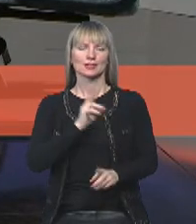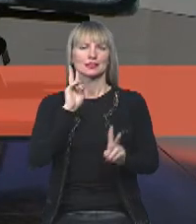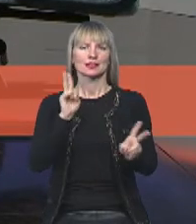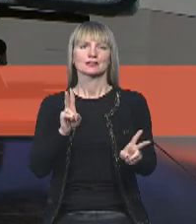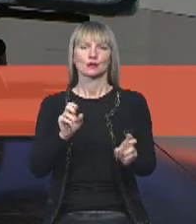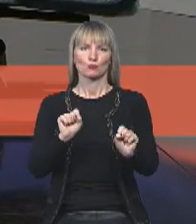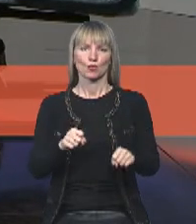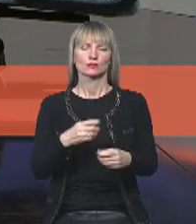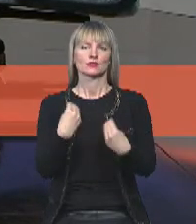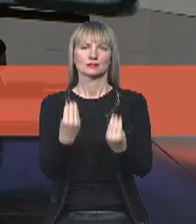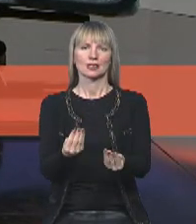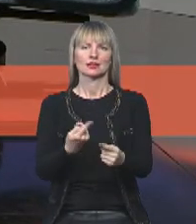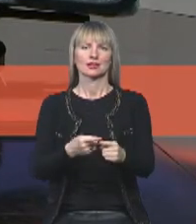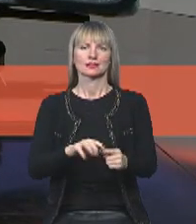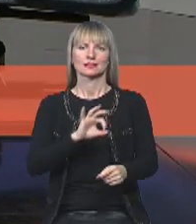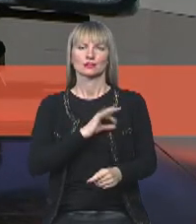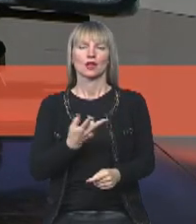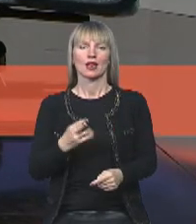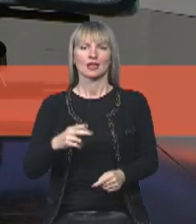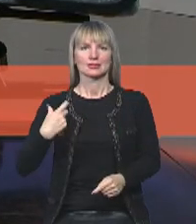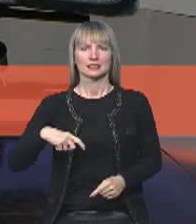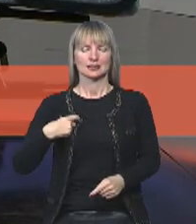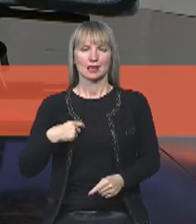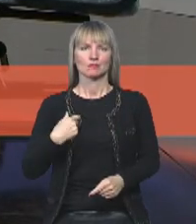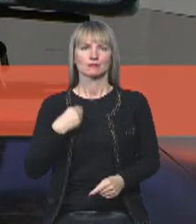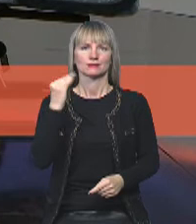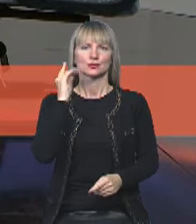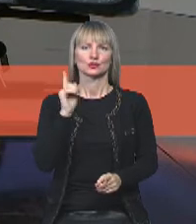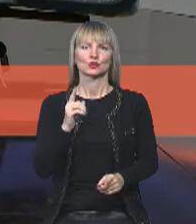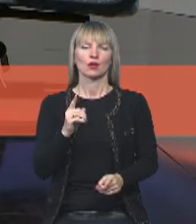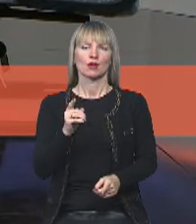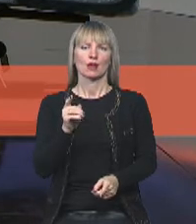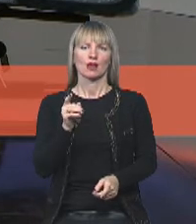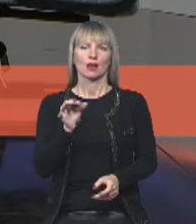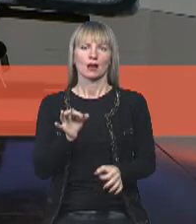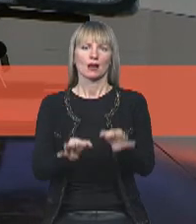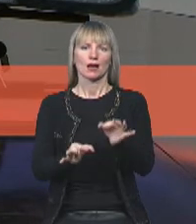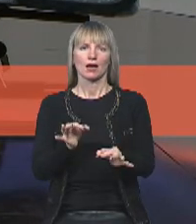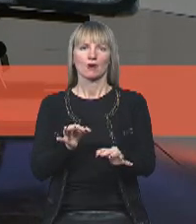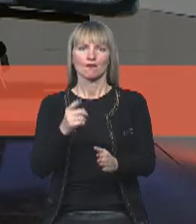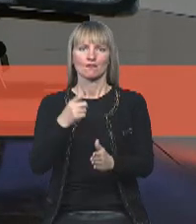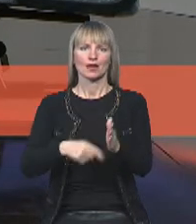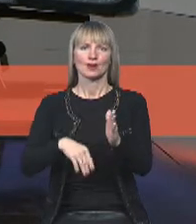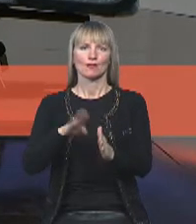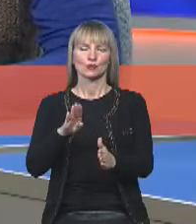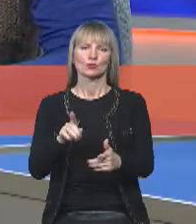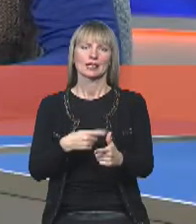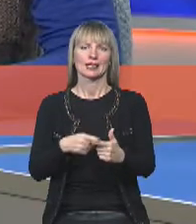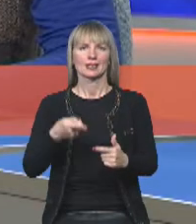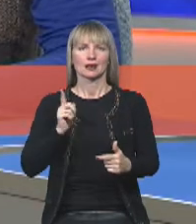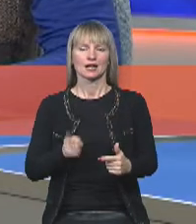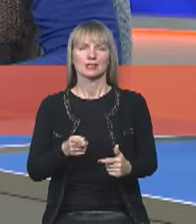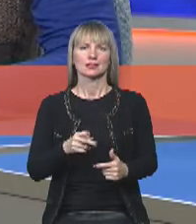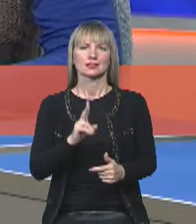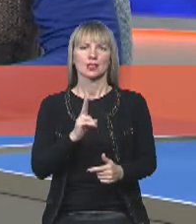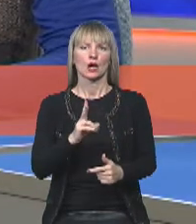можна вручити цей значок, бо для себе визначила, що скоріше еко-песиміст чи еко-реаліст. Катерина